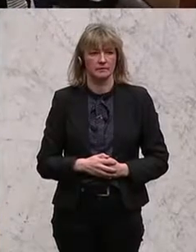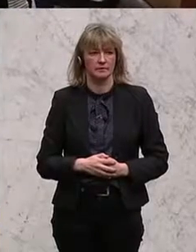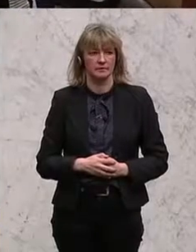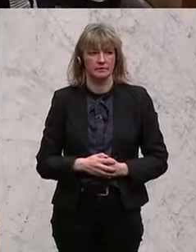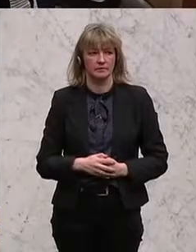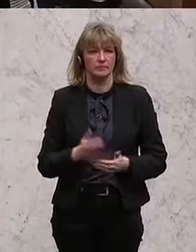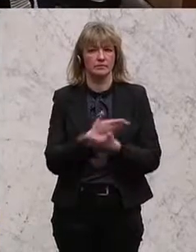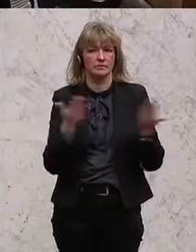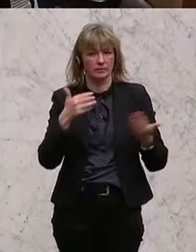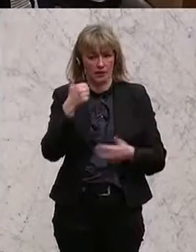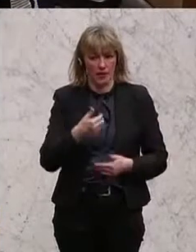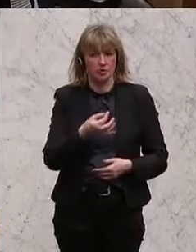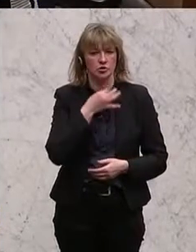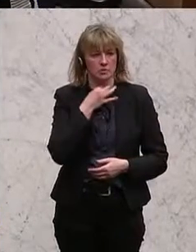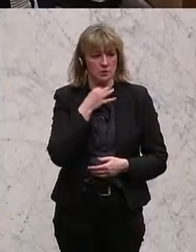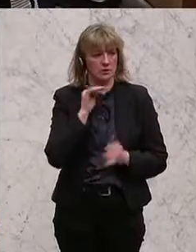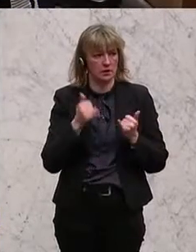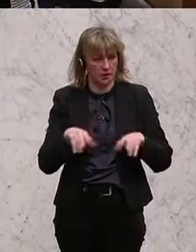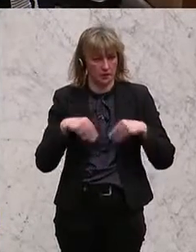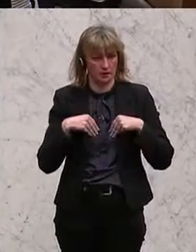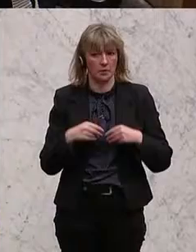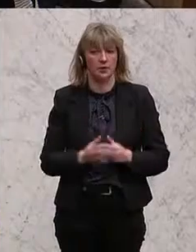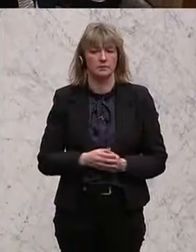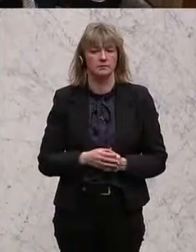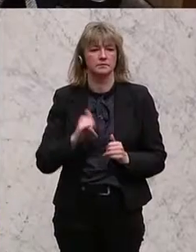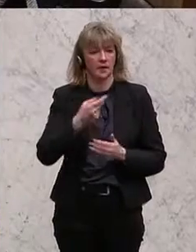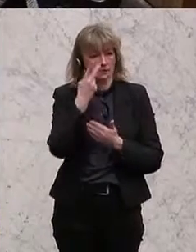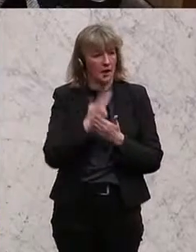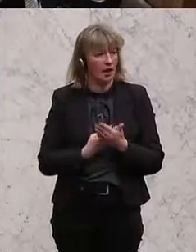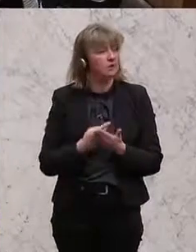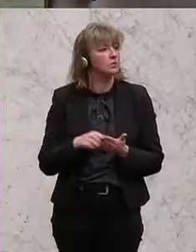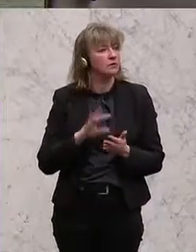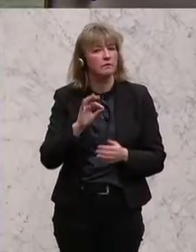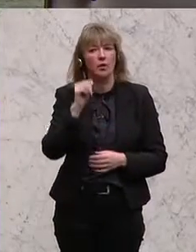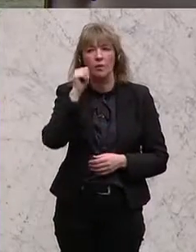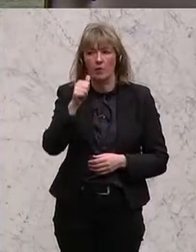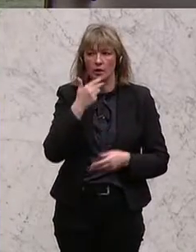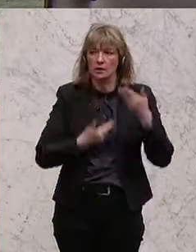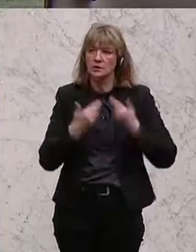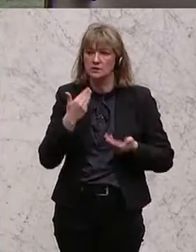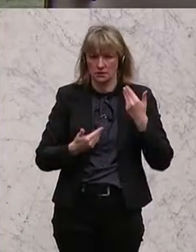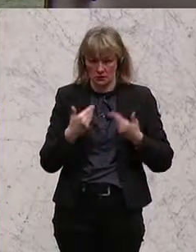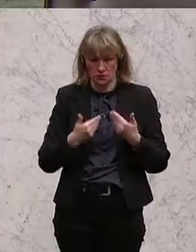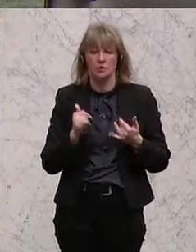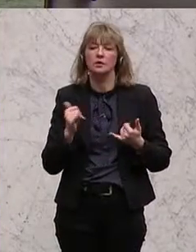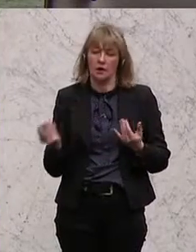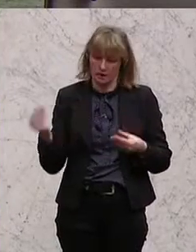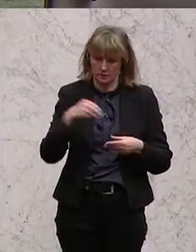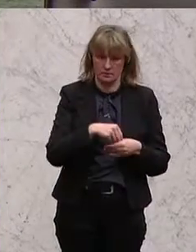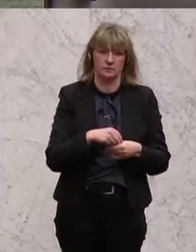Das ist einstimmig so angenommen. Die erste Lesung ist für die morgige Sitzung auch in Aussicht genommen.